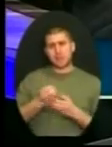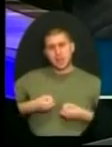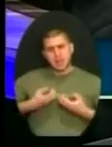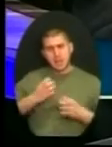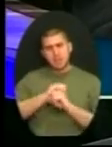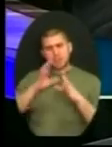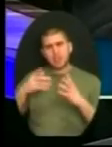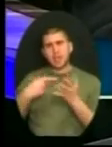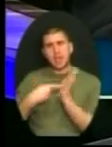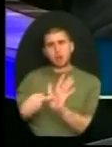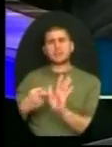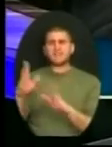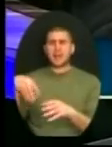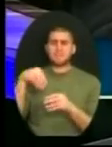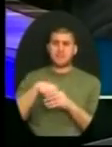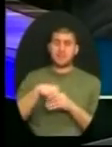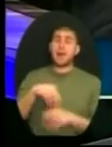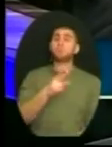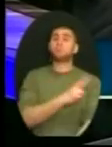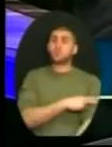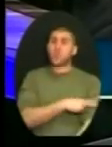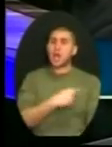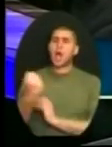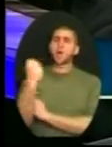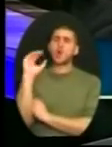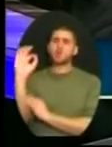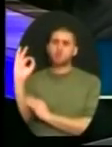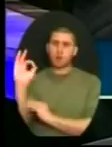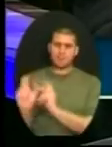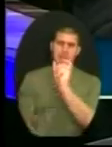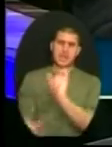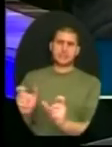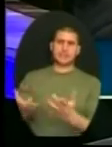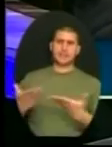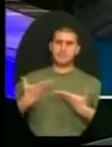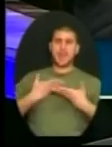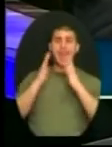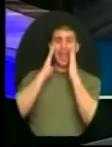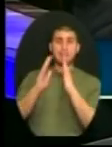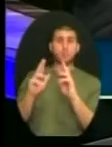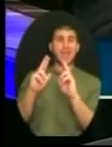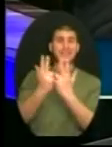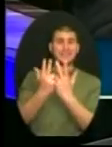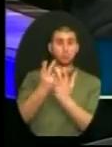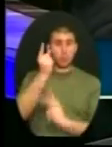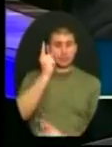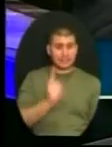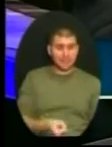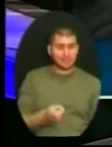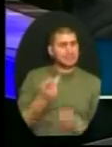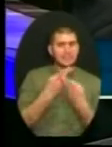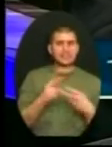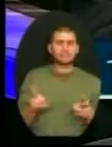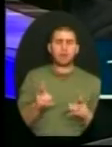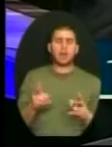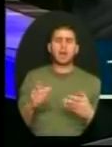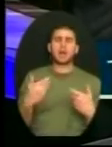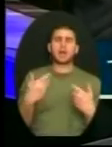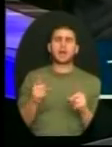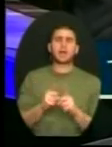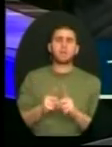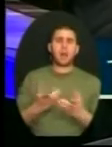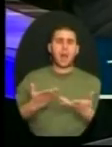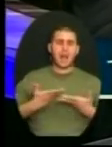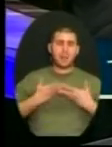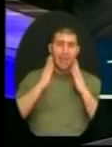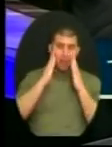וגם כלפי פנים. המשטרה, הכוח שלה הוא מהאזרחים, מהאמון של הציבור בא, ואי אפשר לספק לקבל